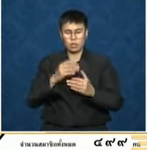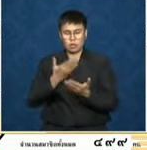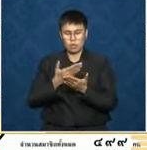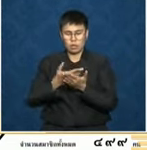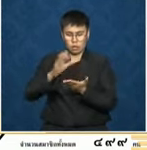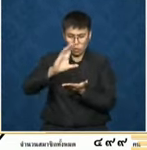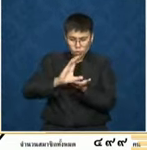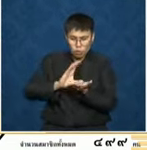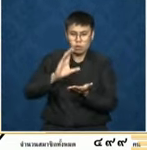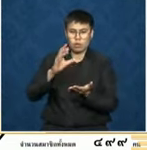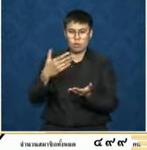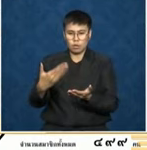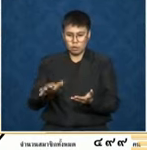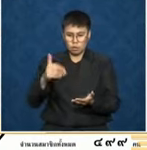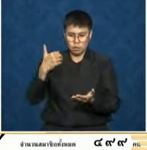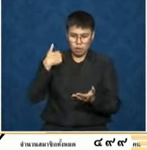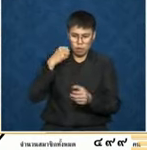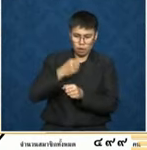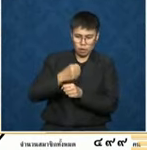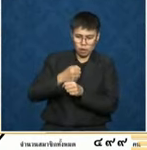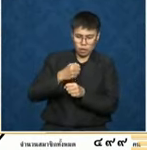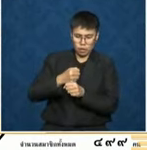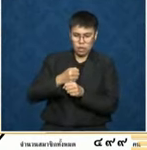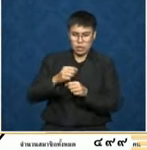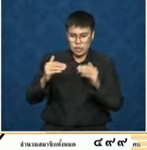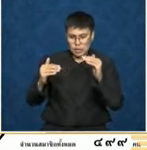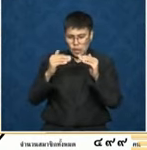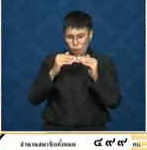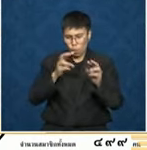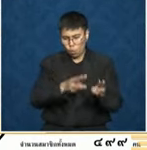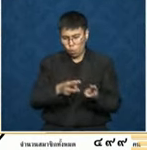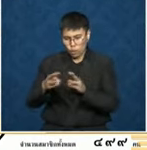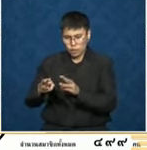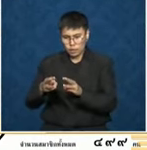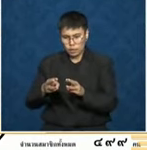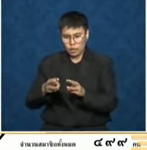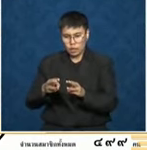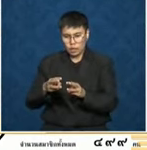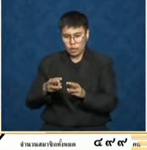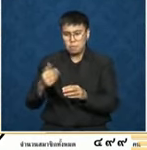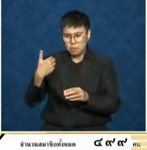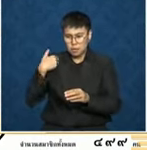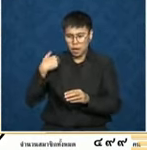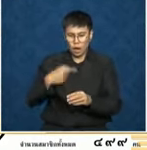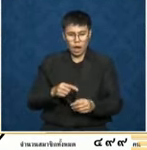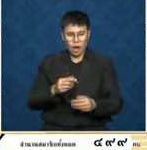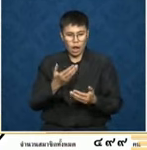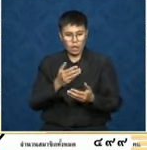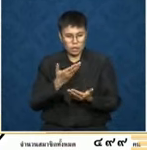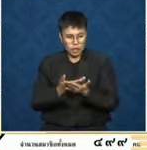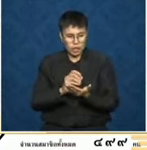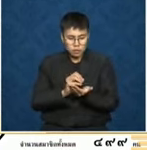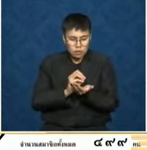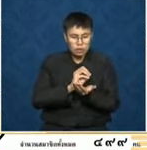นำไปสู่การทำให้มีประสิทธิภาพเนี่ยโดยวิธีการกระจายอำนาจในบางพื้นที่เนี่ย